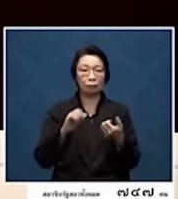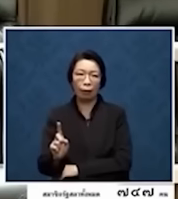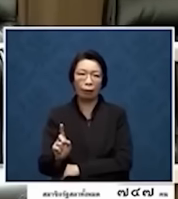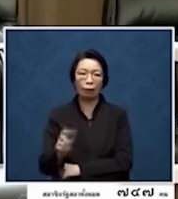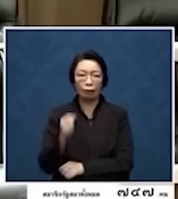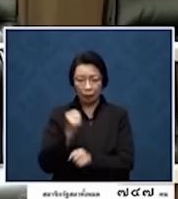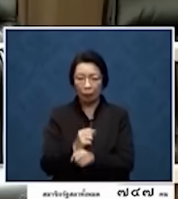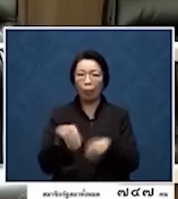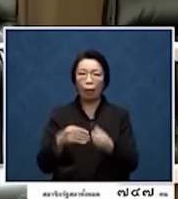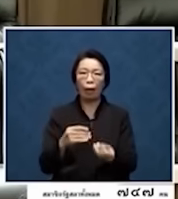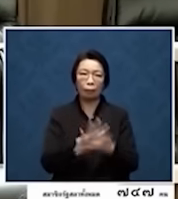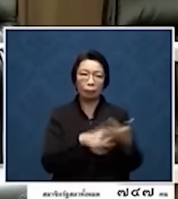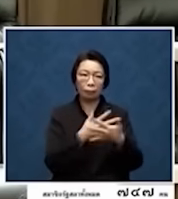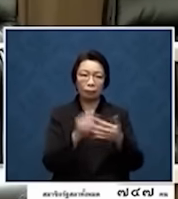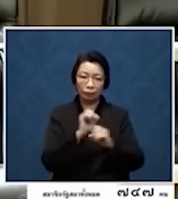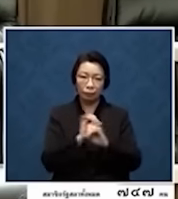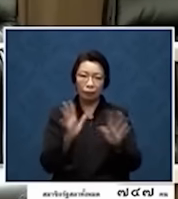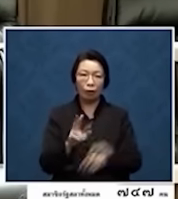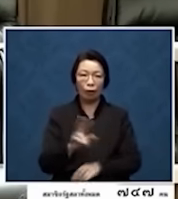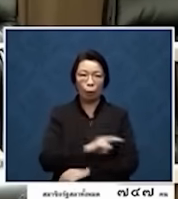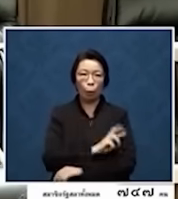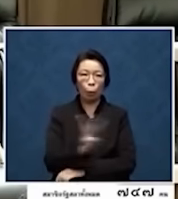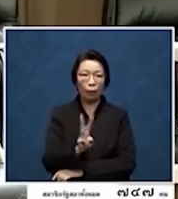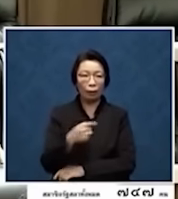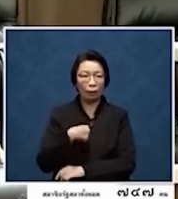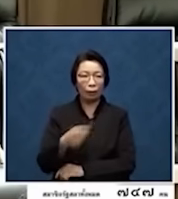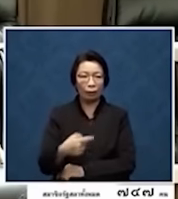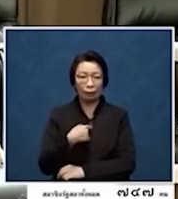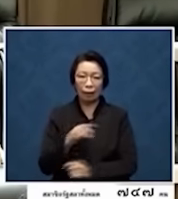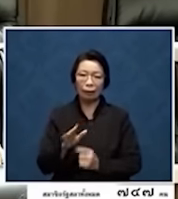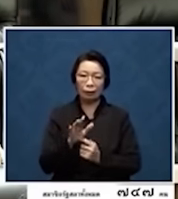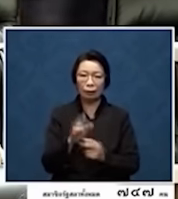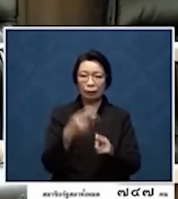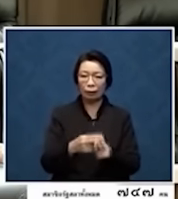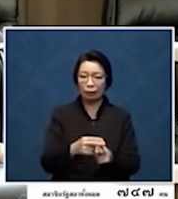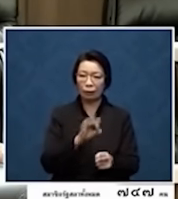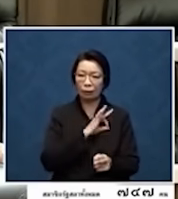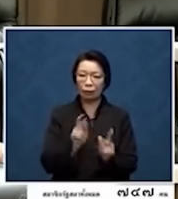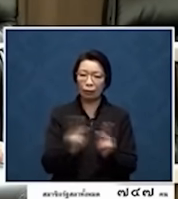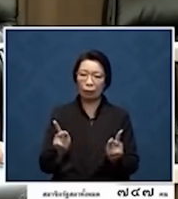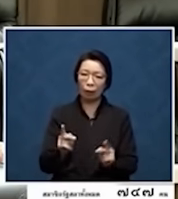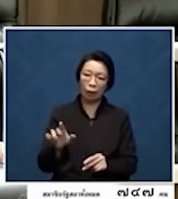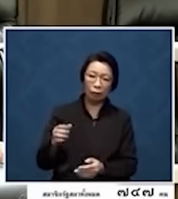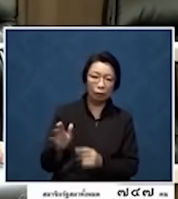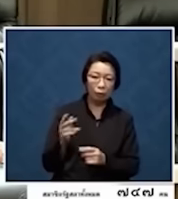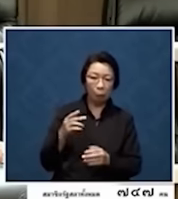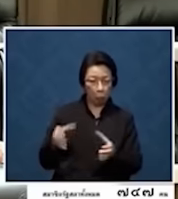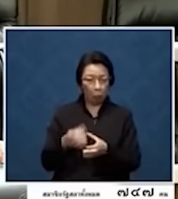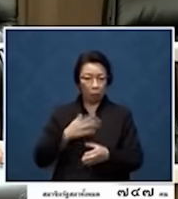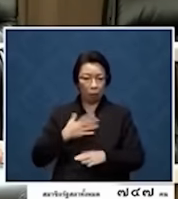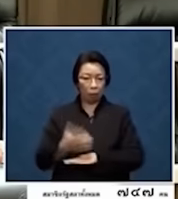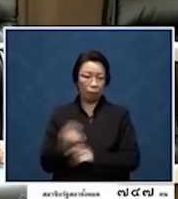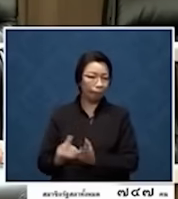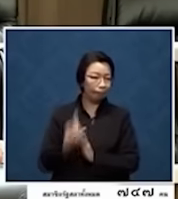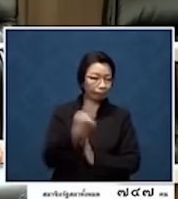ที่1จะโหวตนายกในวันเนี้ยก็จะยกไปก็จะเลื่อนไปรอหลังจากศาลได้มีคำวินิจฉั